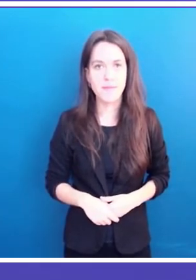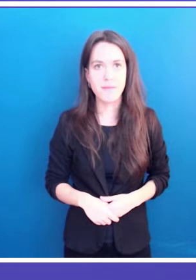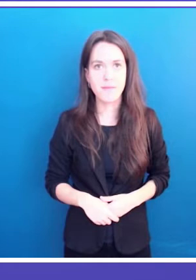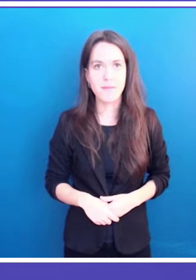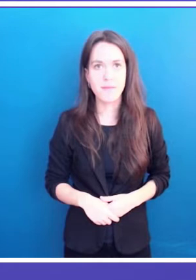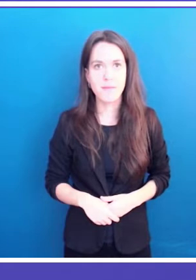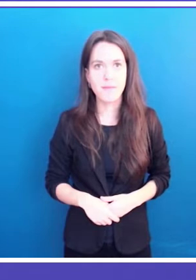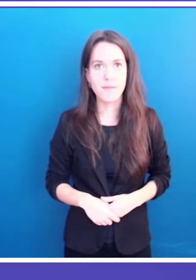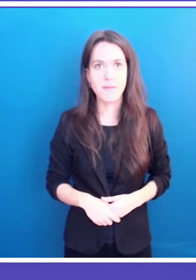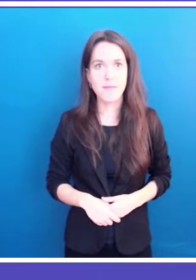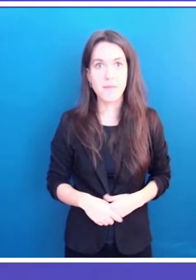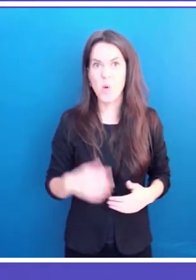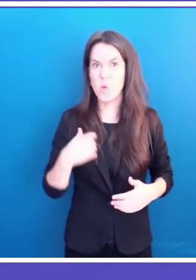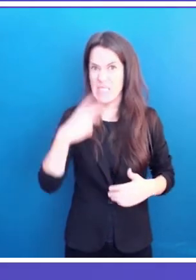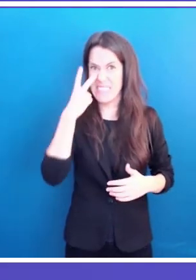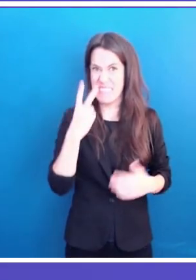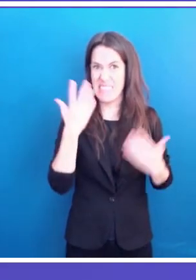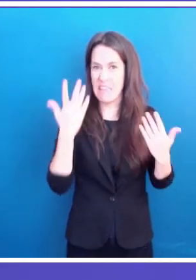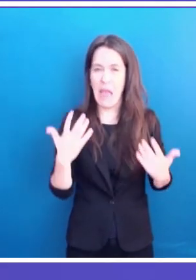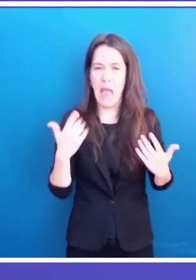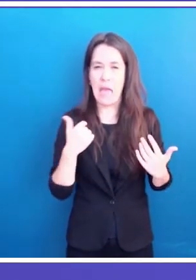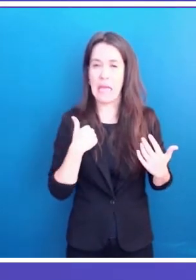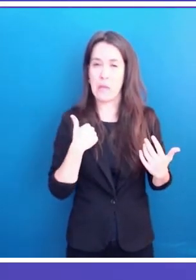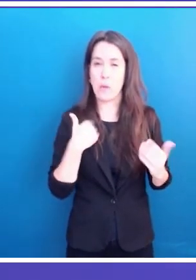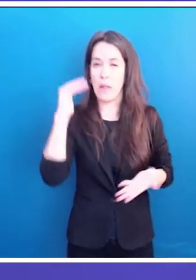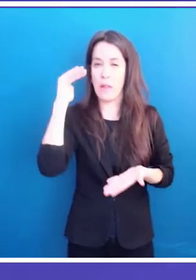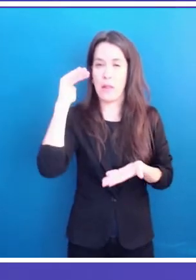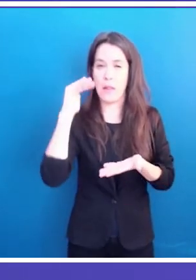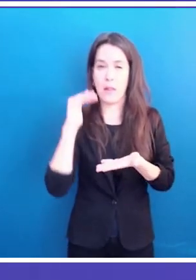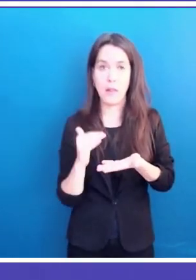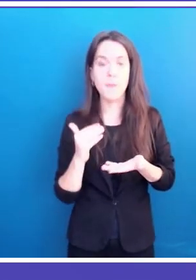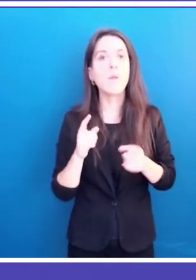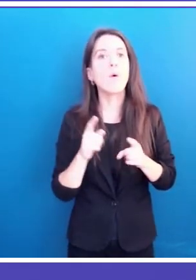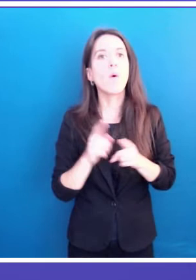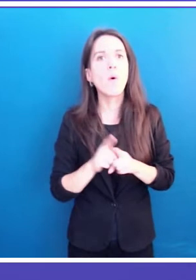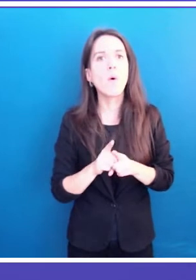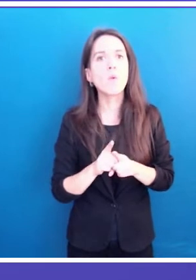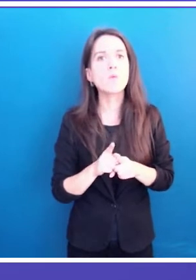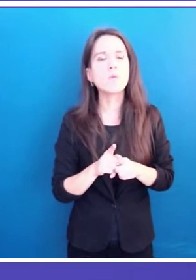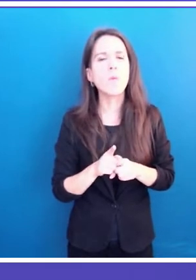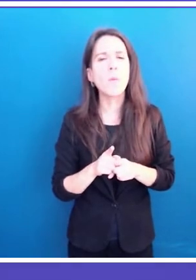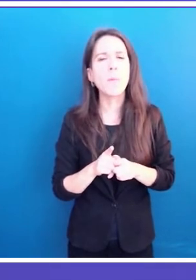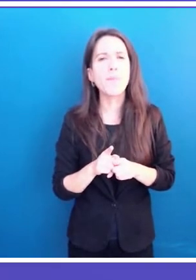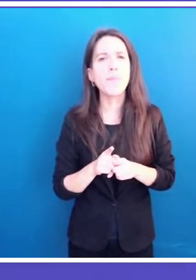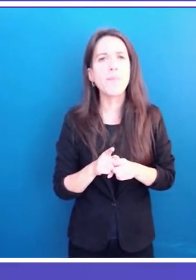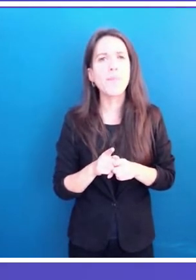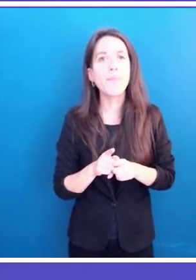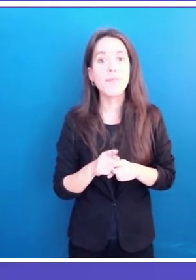كل البعد عن هذه المعايير الدولية. في مجال تمثيل المرأة في القطاع